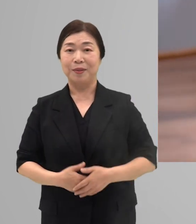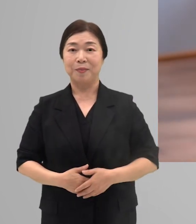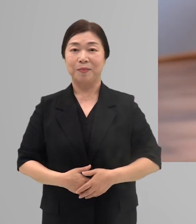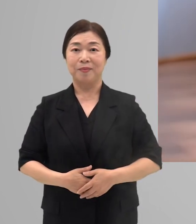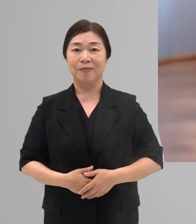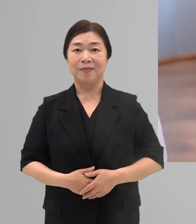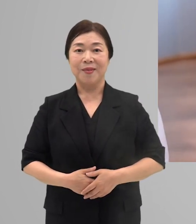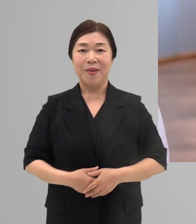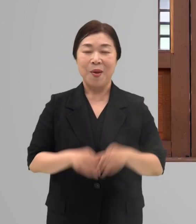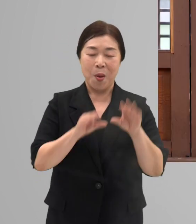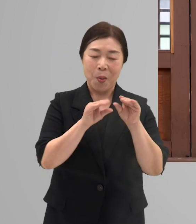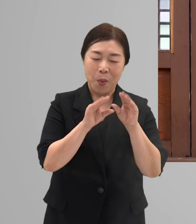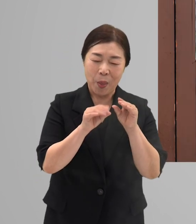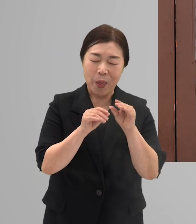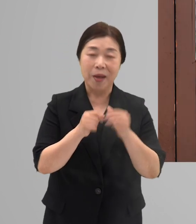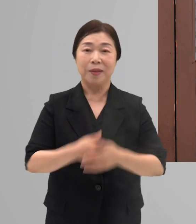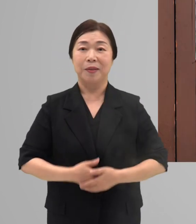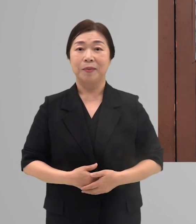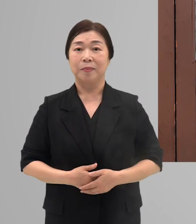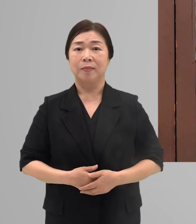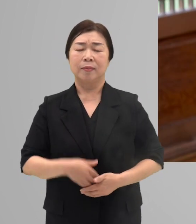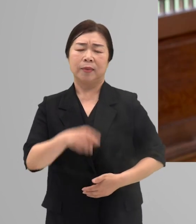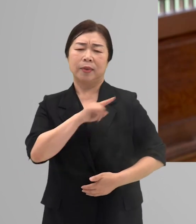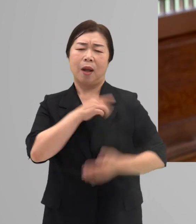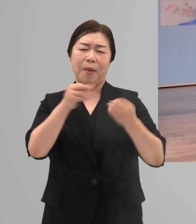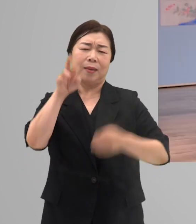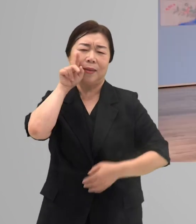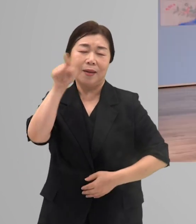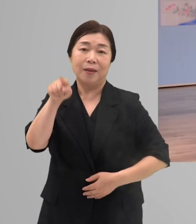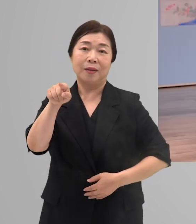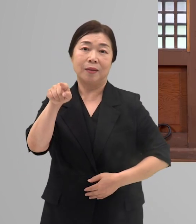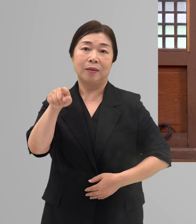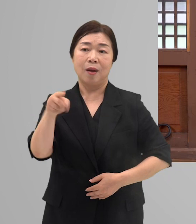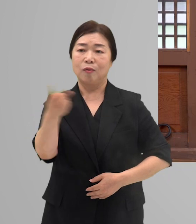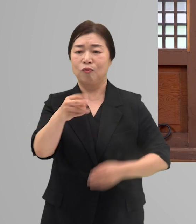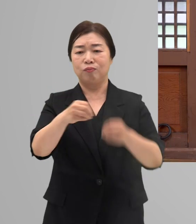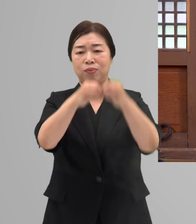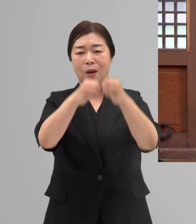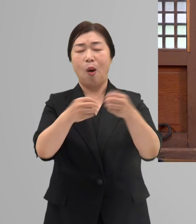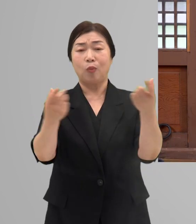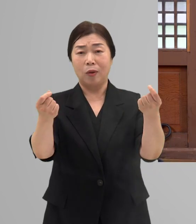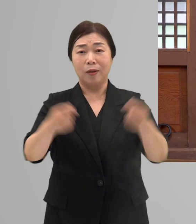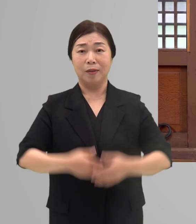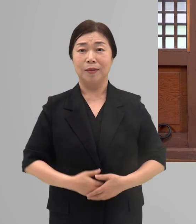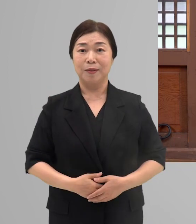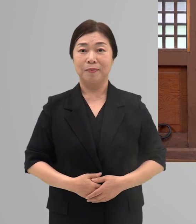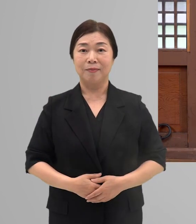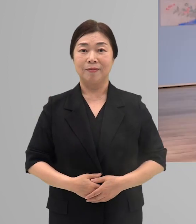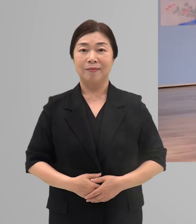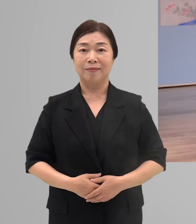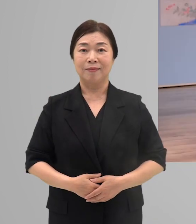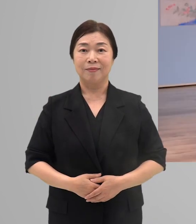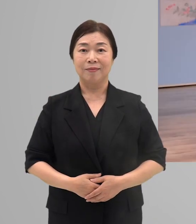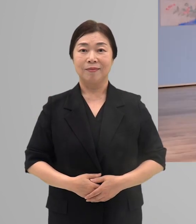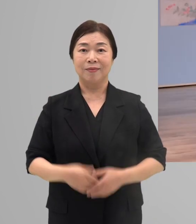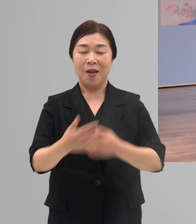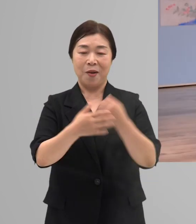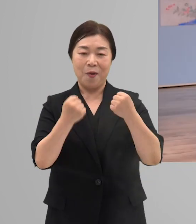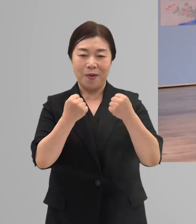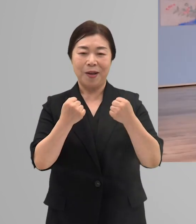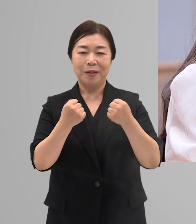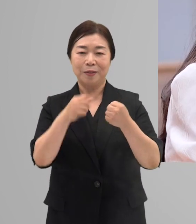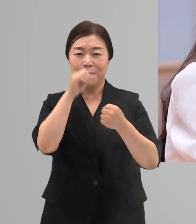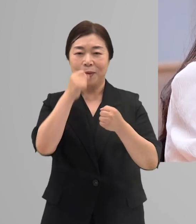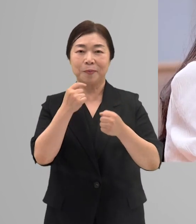감사합니다. 부들부들하니. 가장 많이 틀리신 분, 네, 동점입니다. 우리 전주현님, 전아영님. 건강해지셔서